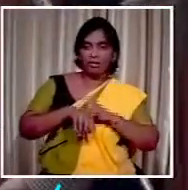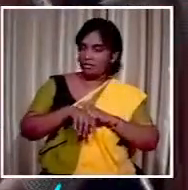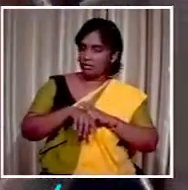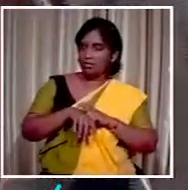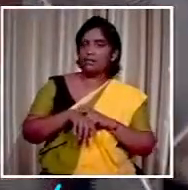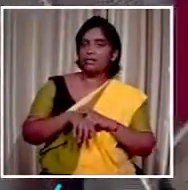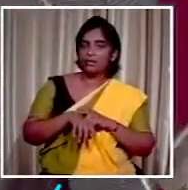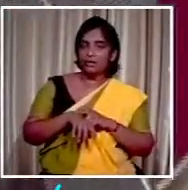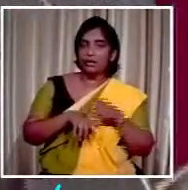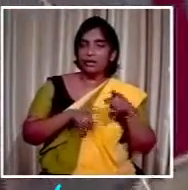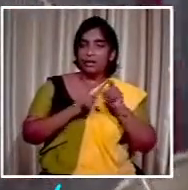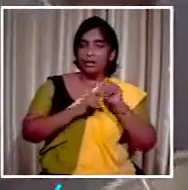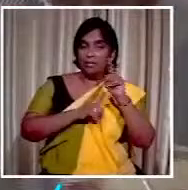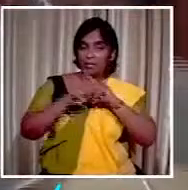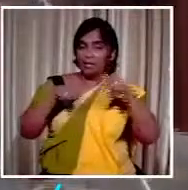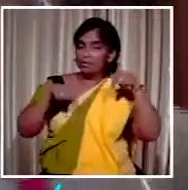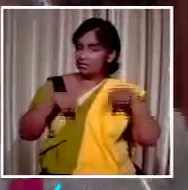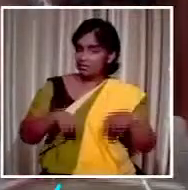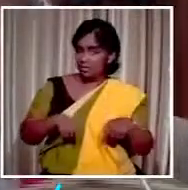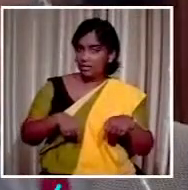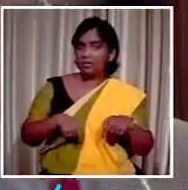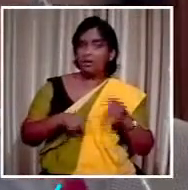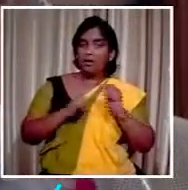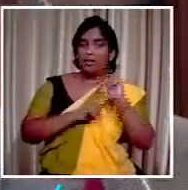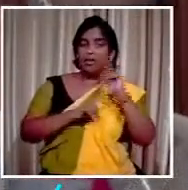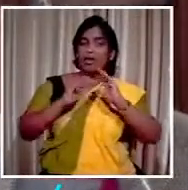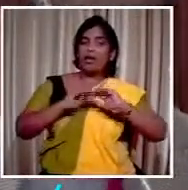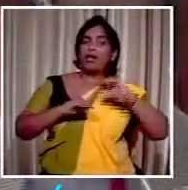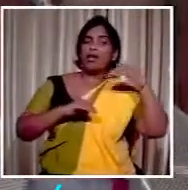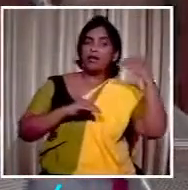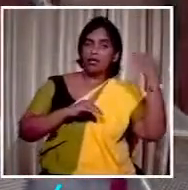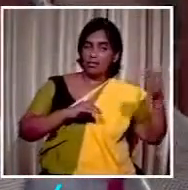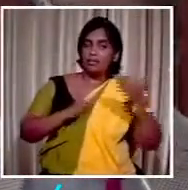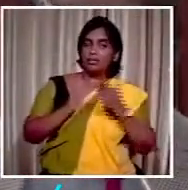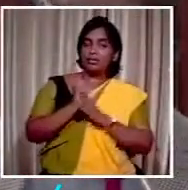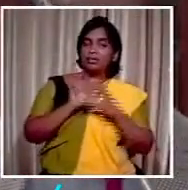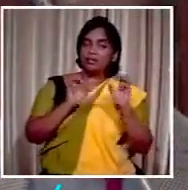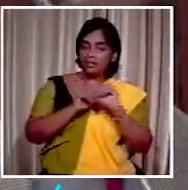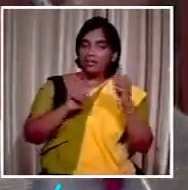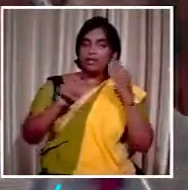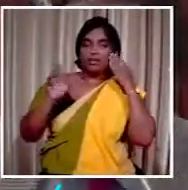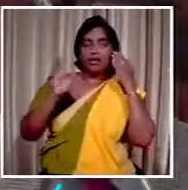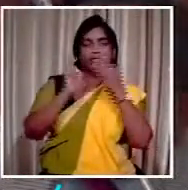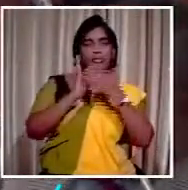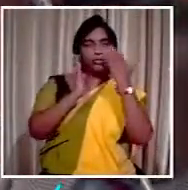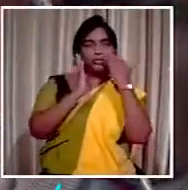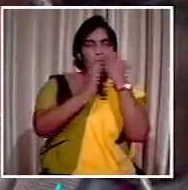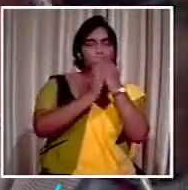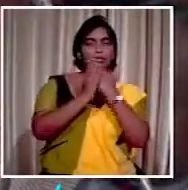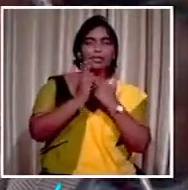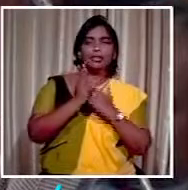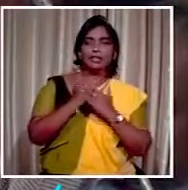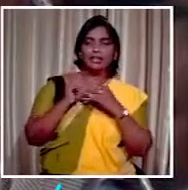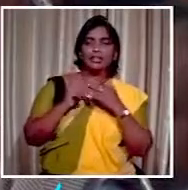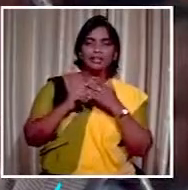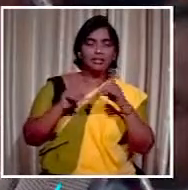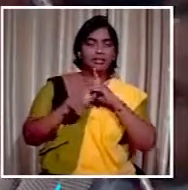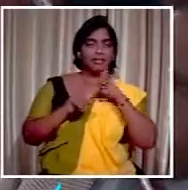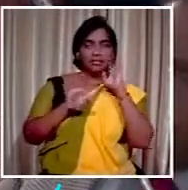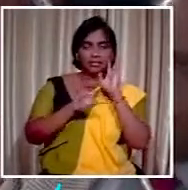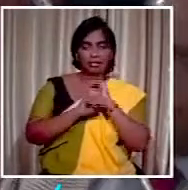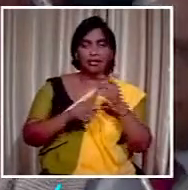me sabhawa athulet me sabhawen pitat maadhya saakatcha siya gannak pawaththala